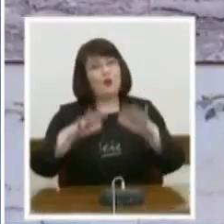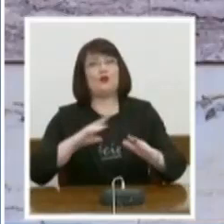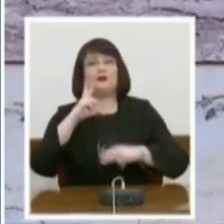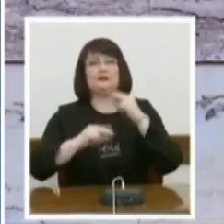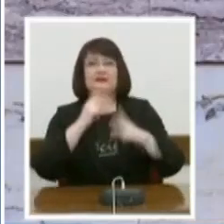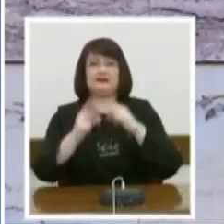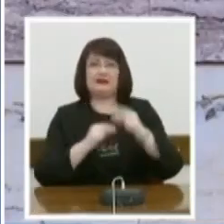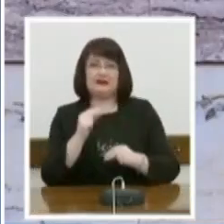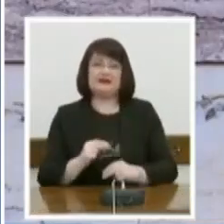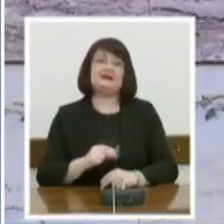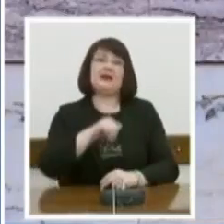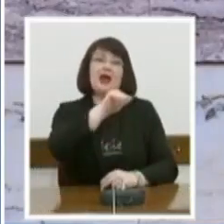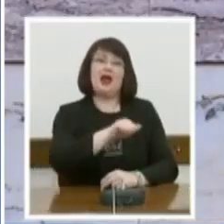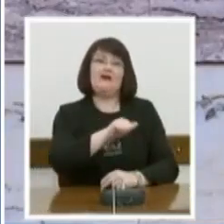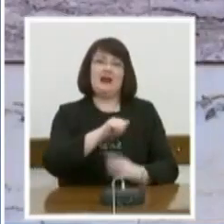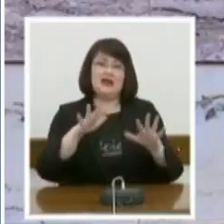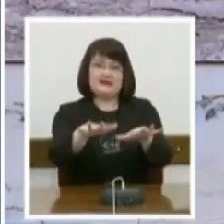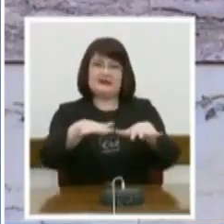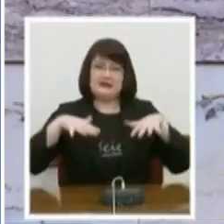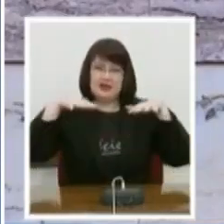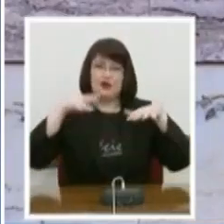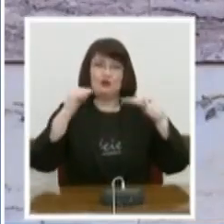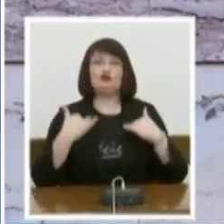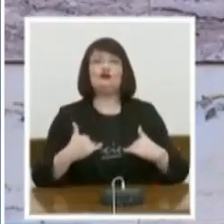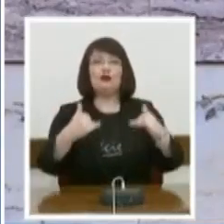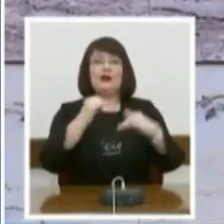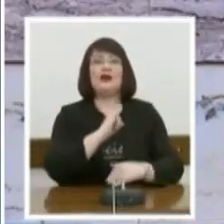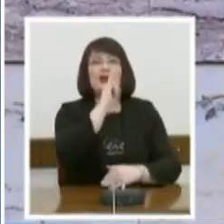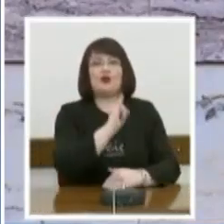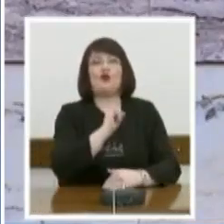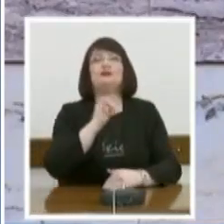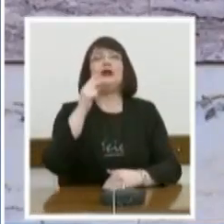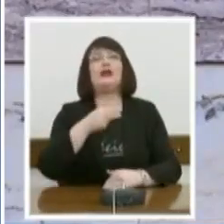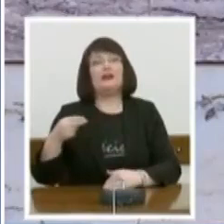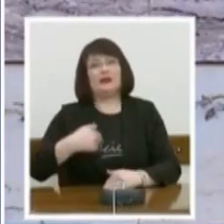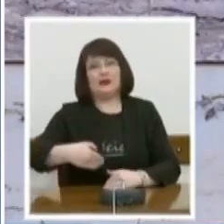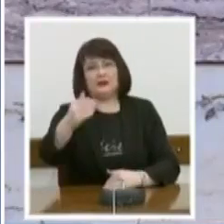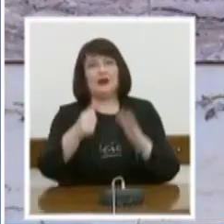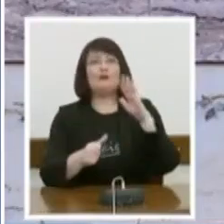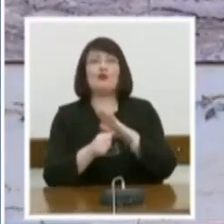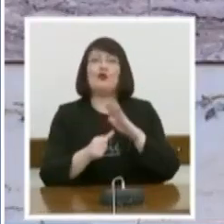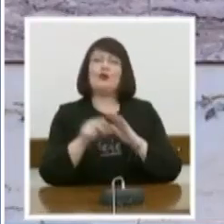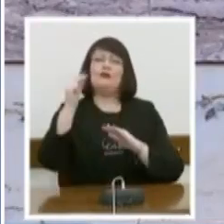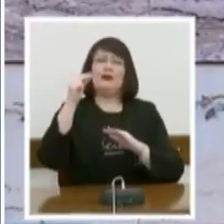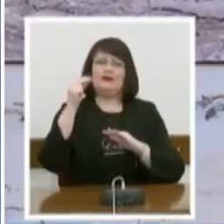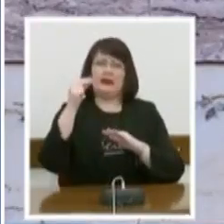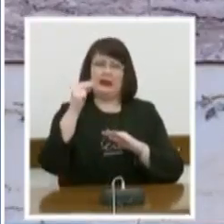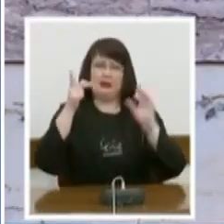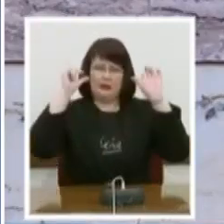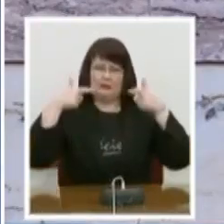Της Α Συνόδου της Βουλής, της ΙΘ περίοδου προεδρευομένης κοινοβουλευτικής